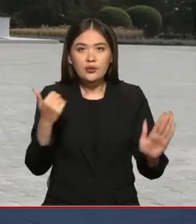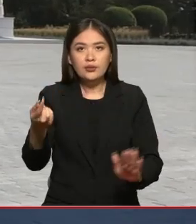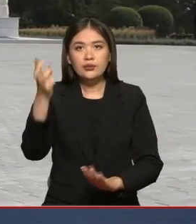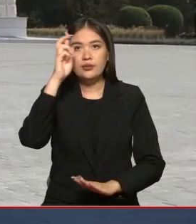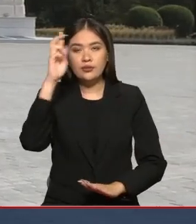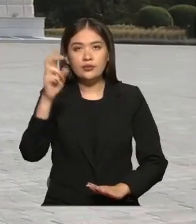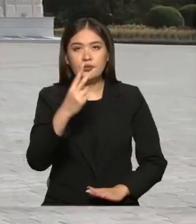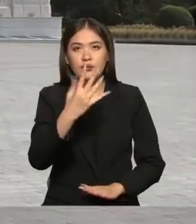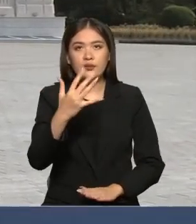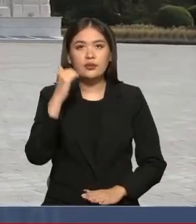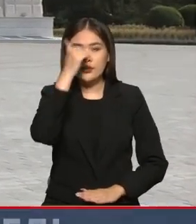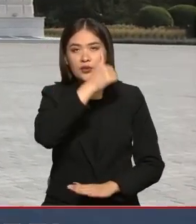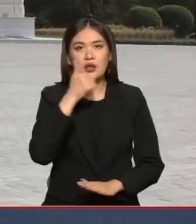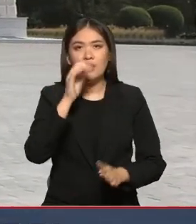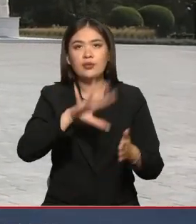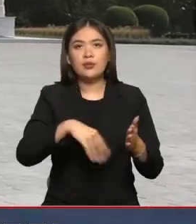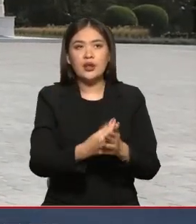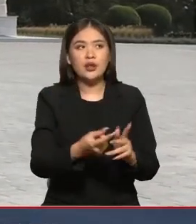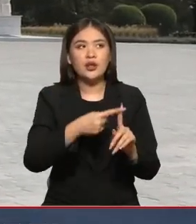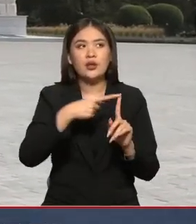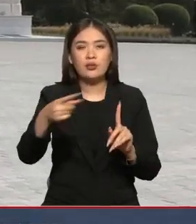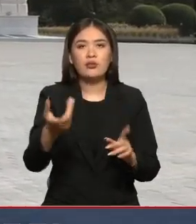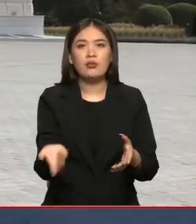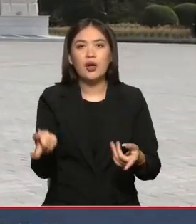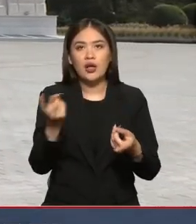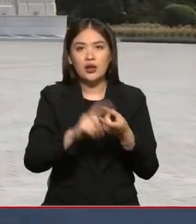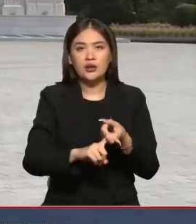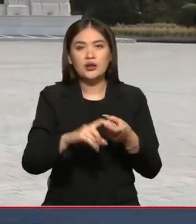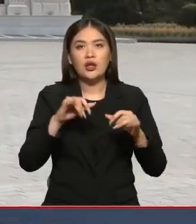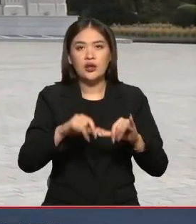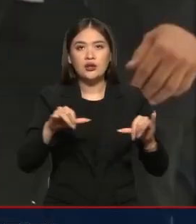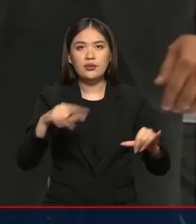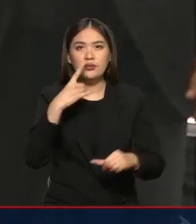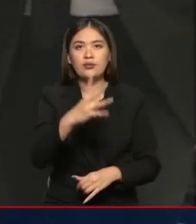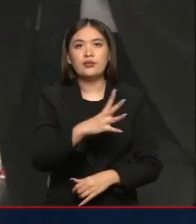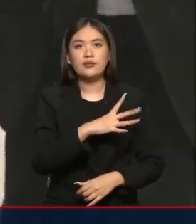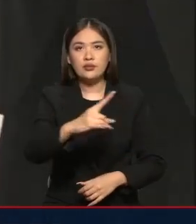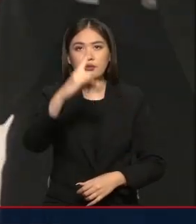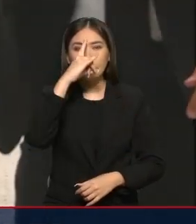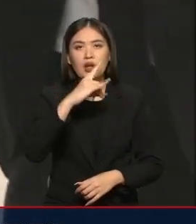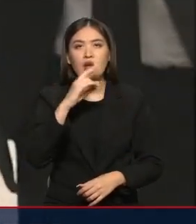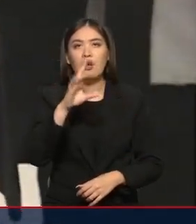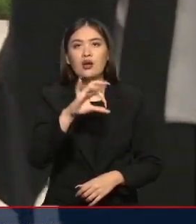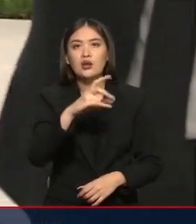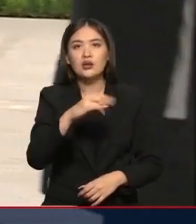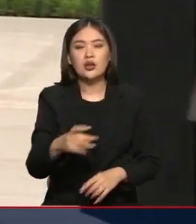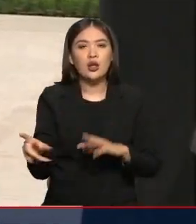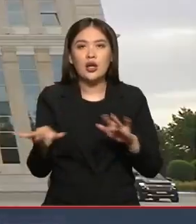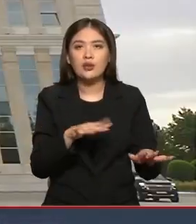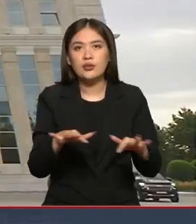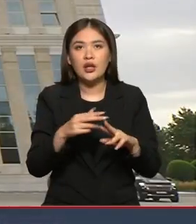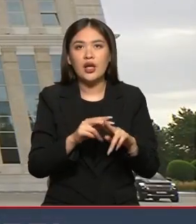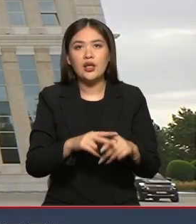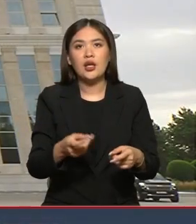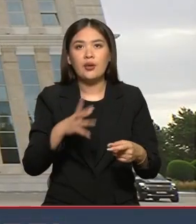мемлекеттер 25 жылдан бері орнаған байланыстың көкжиегін кеңейтуге бейіл. Қазақстан мен Конгоның қарым-қатынасына ширек ғасыр болса